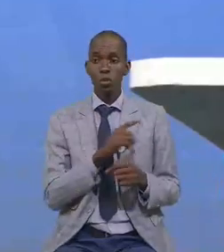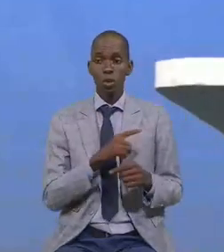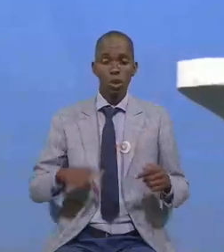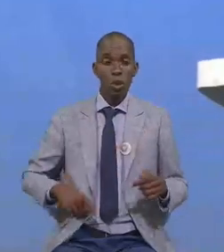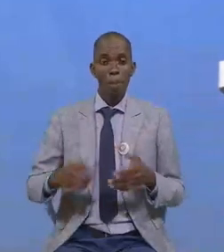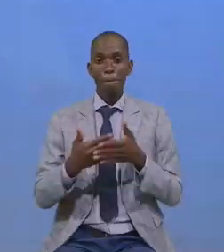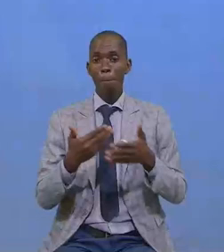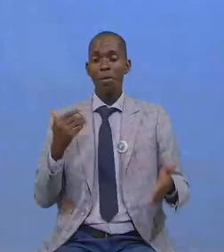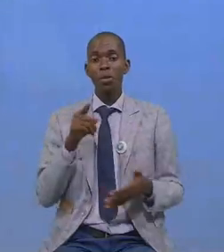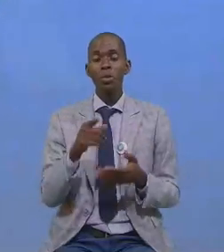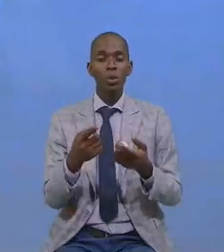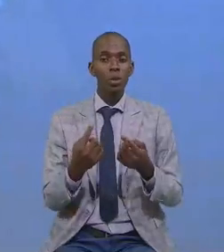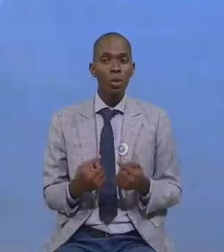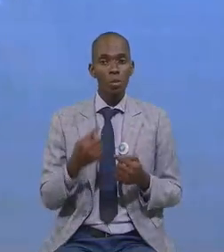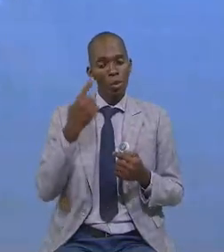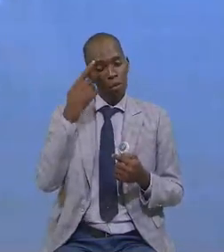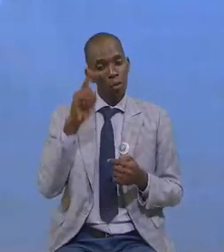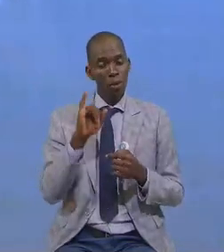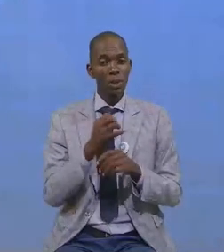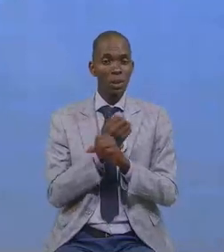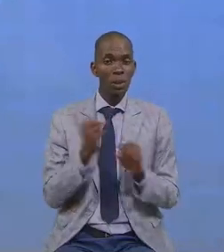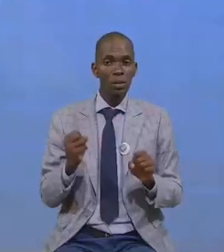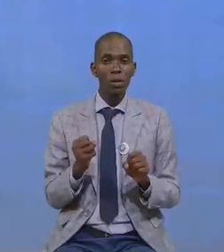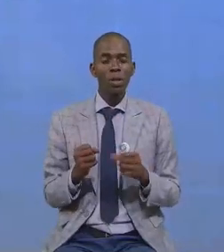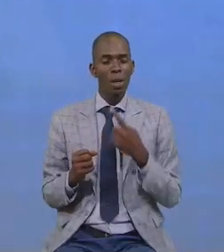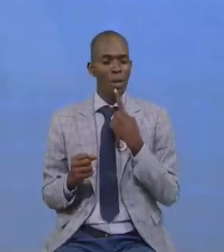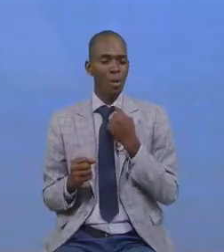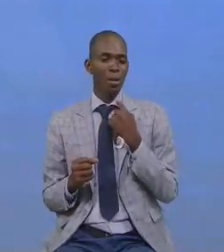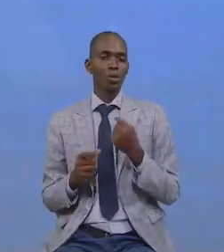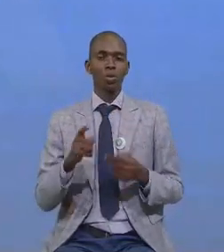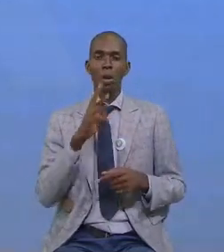Seigneur, avant de venir pour le salut du Seigneur, tu étais rouge.